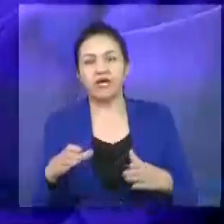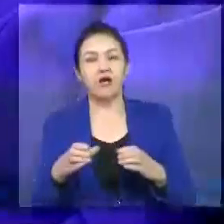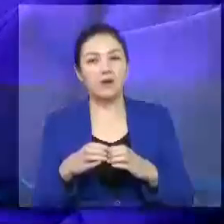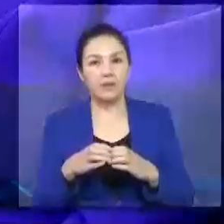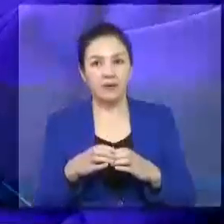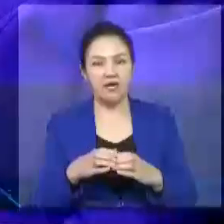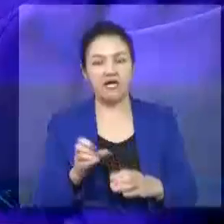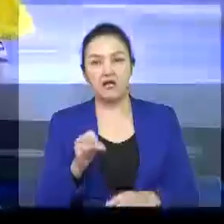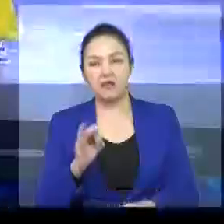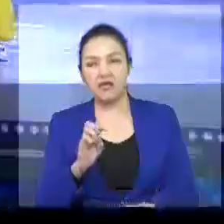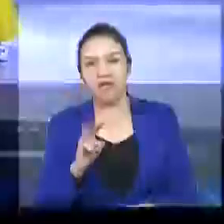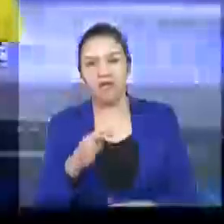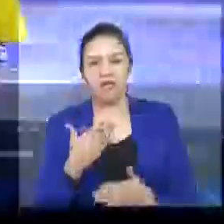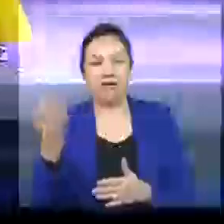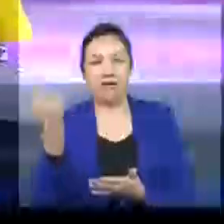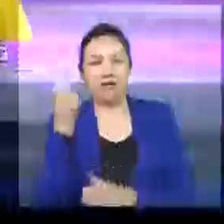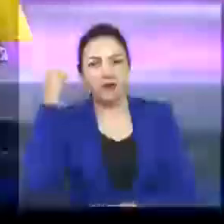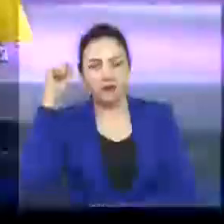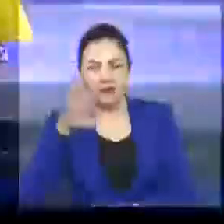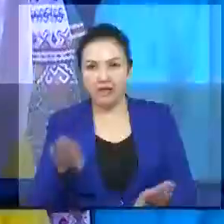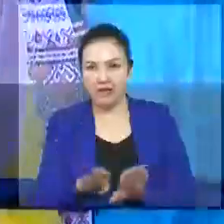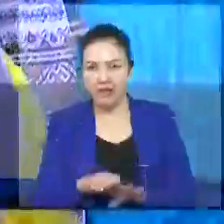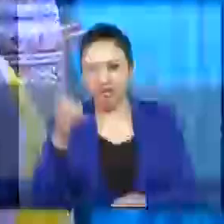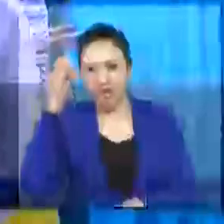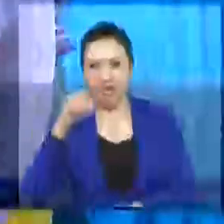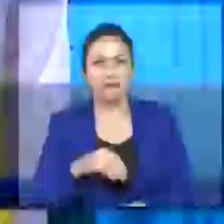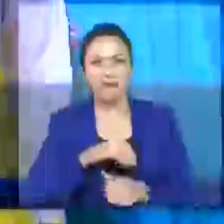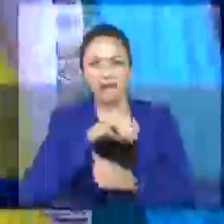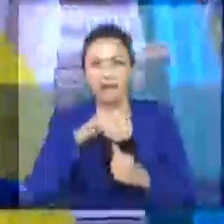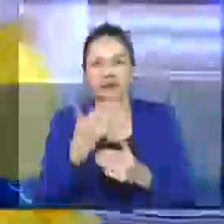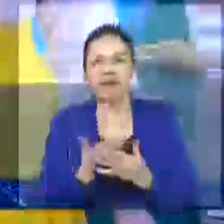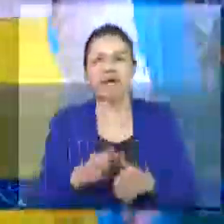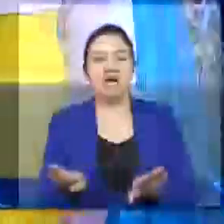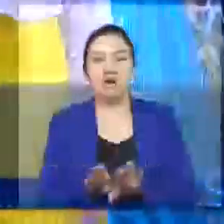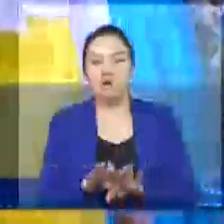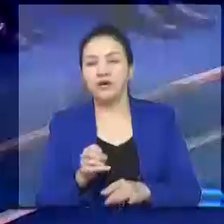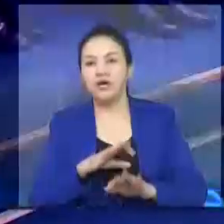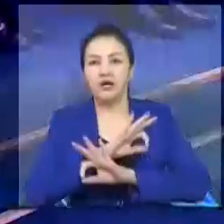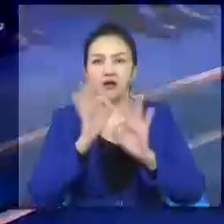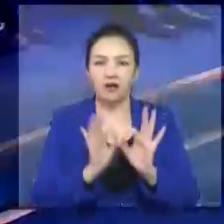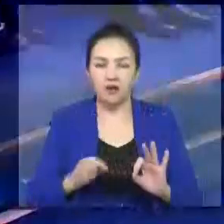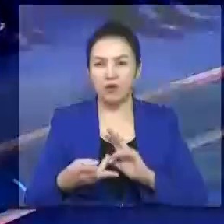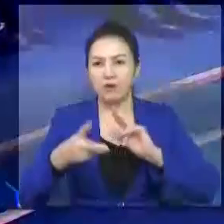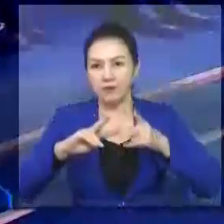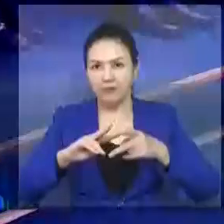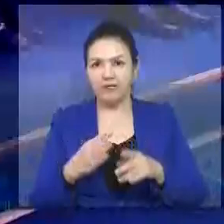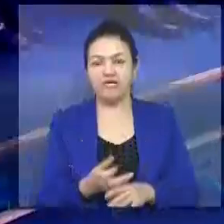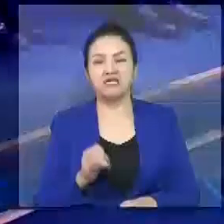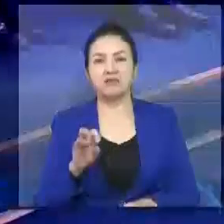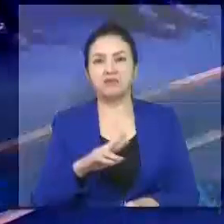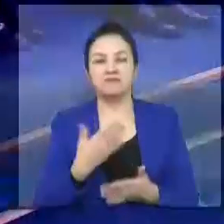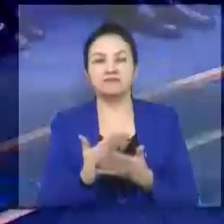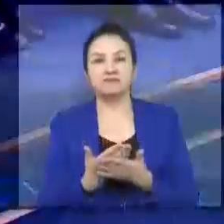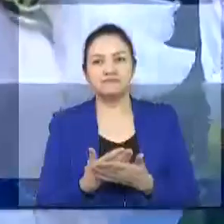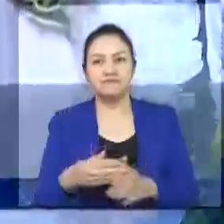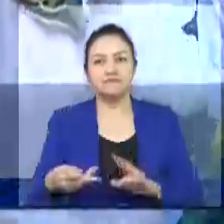бойынша Ертай Ашықбаев жеңімпаз атанды. Ақын армян халқының Арараттан ескен леп өлеңдер жинағын аударған. Ассамблея мүшелері